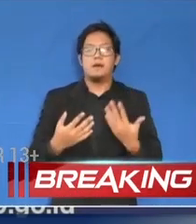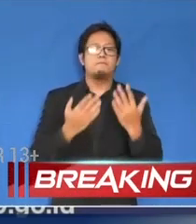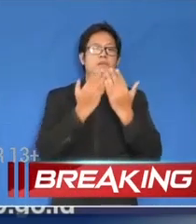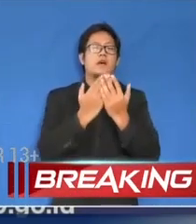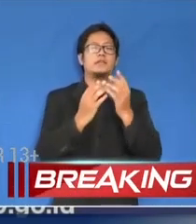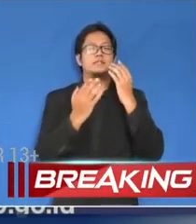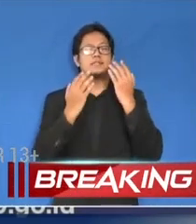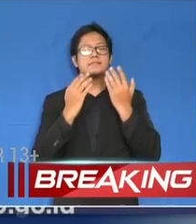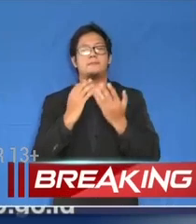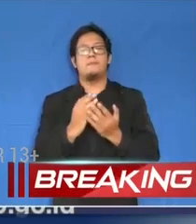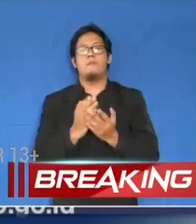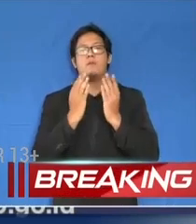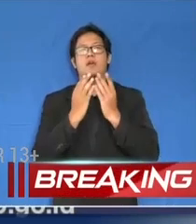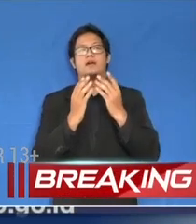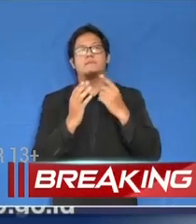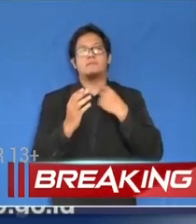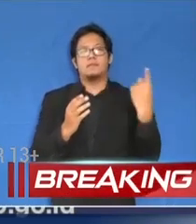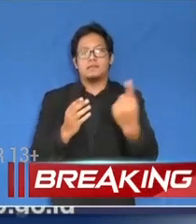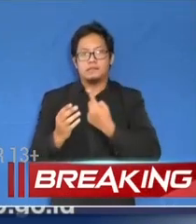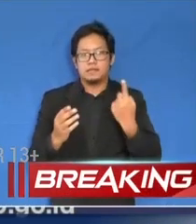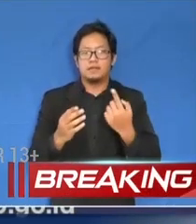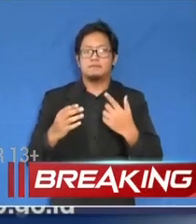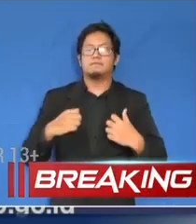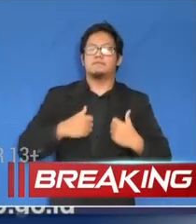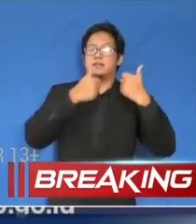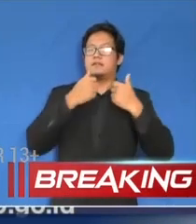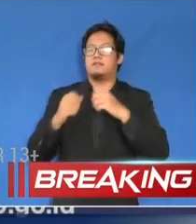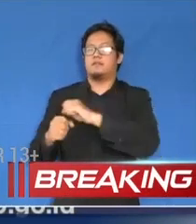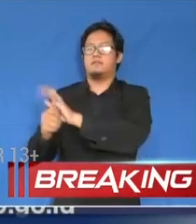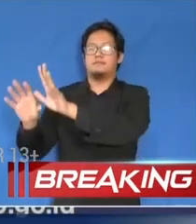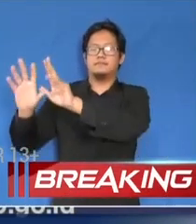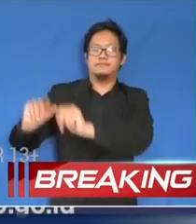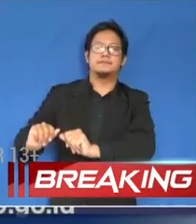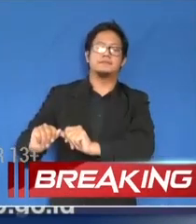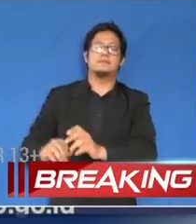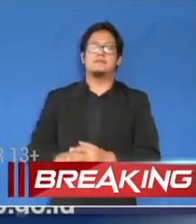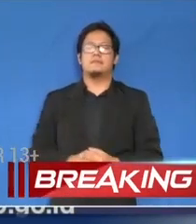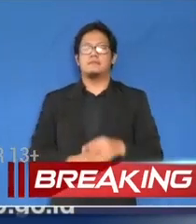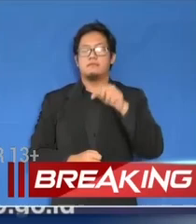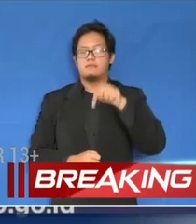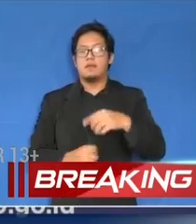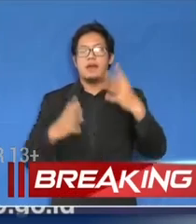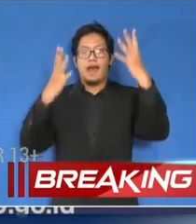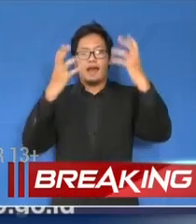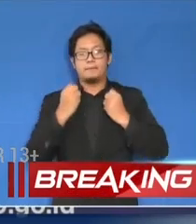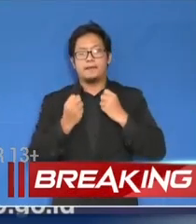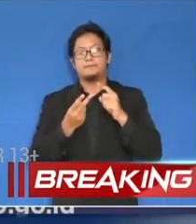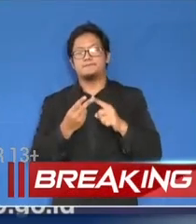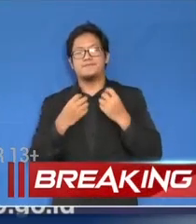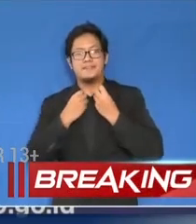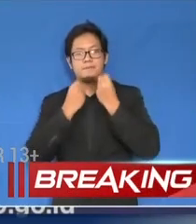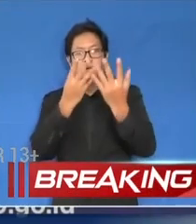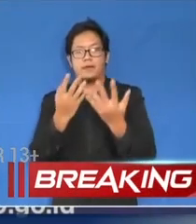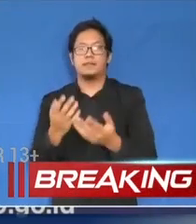bisa memenangkan pertarungan dengan virus ini. Inilah harapan dan himbauan kami. Bapak